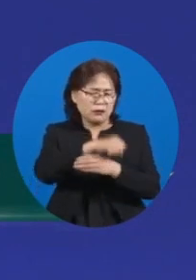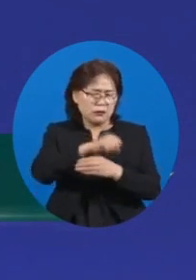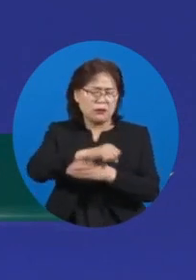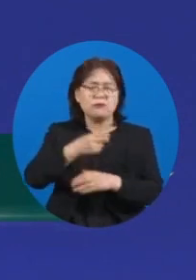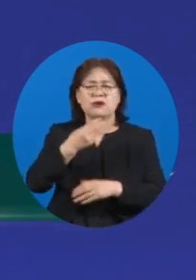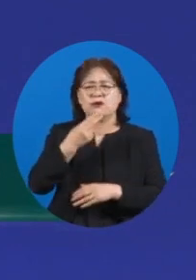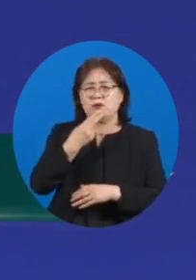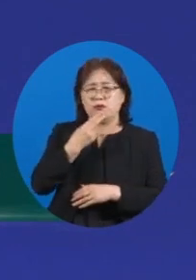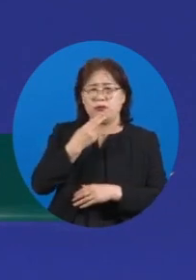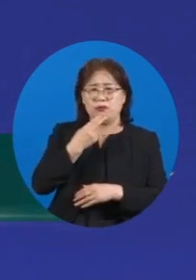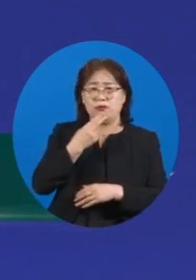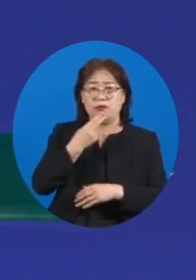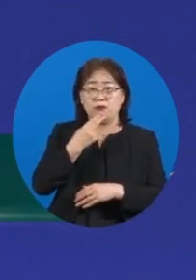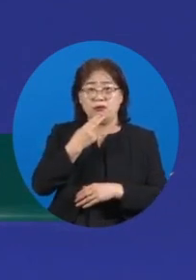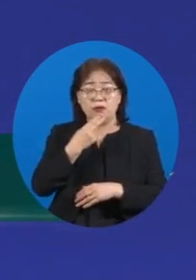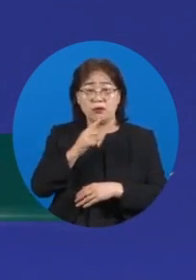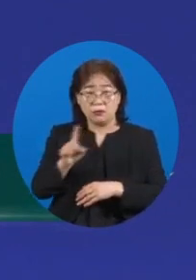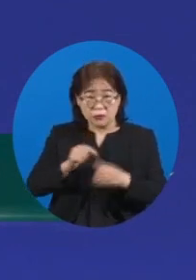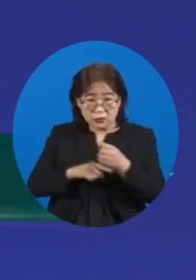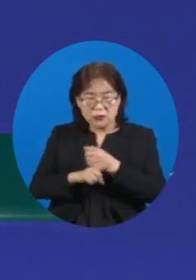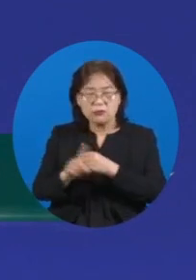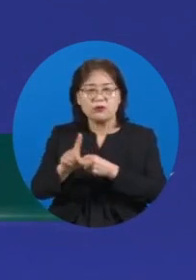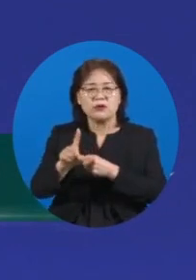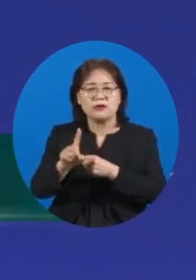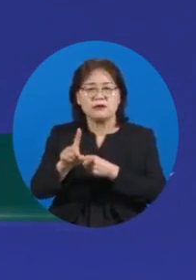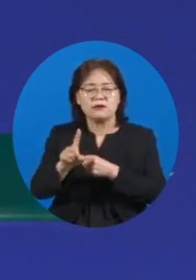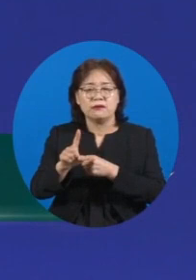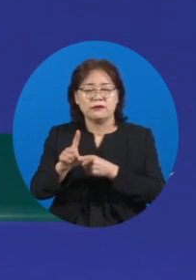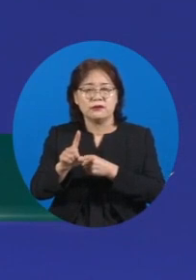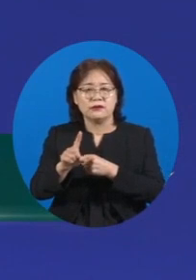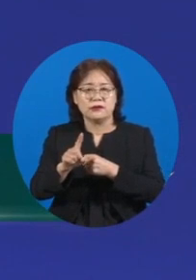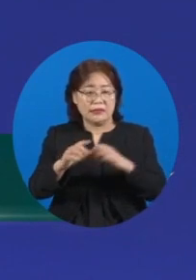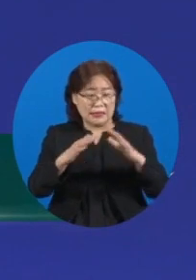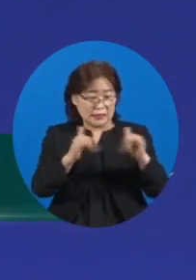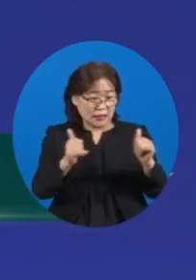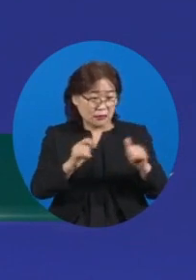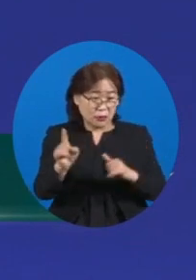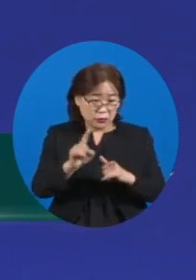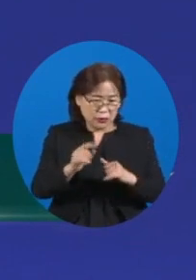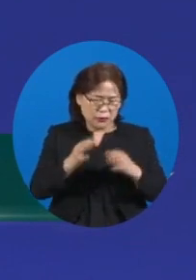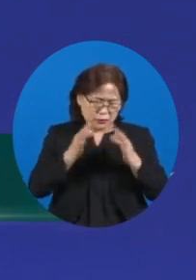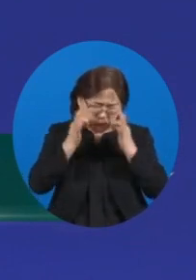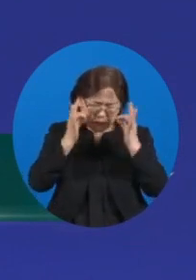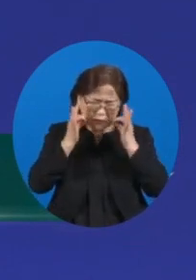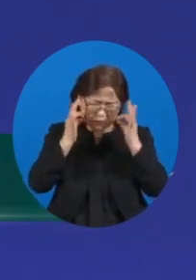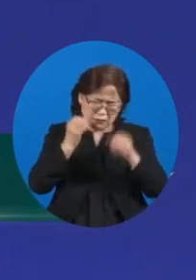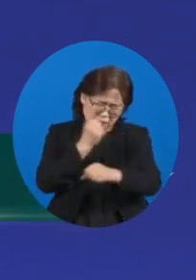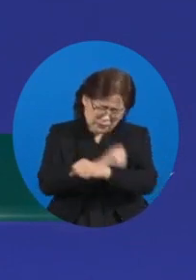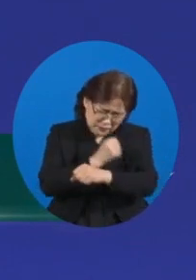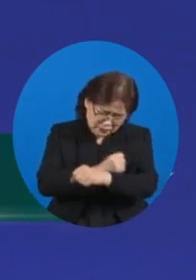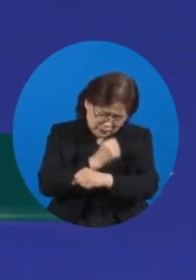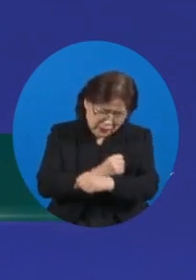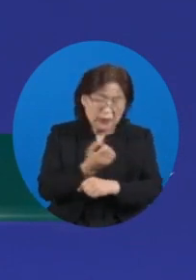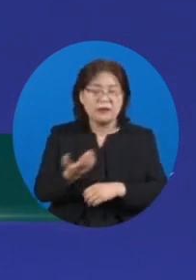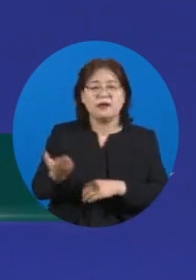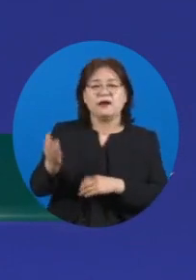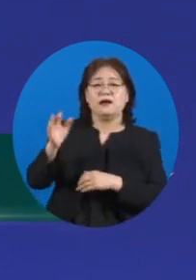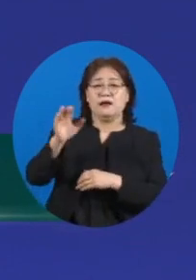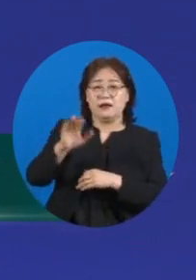주지 않는다는 거예요 이 말은 무슨 말입니까 인간이 어떤 노력을 다 한다고 할지라도